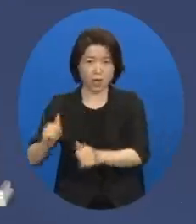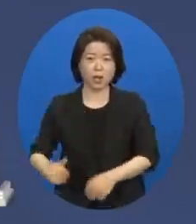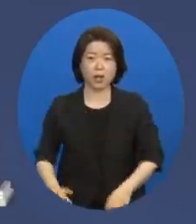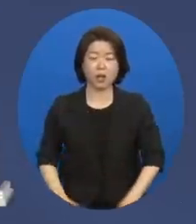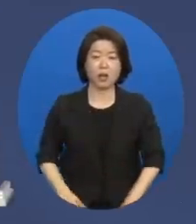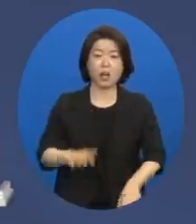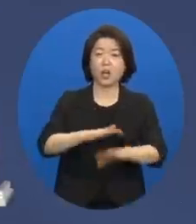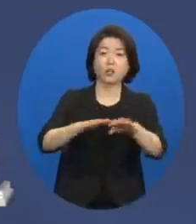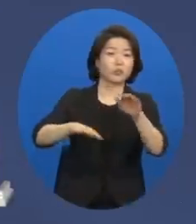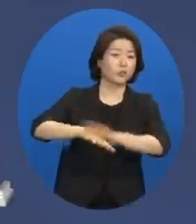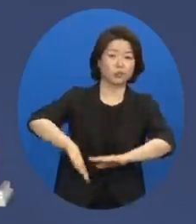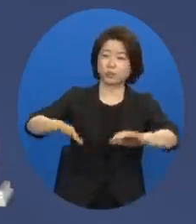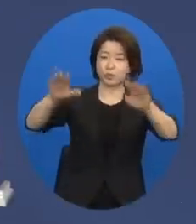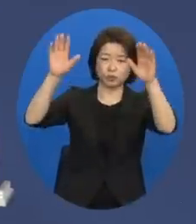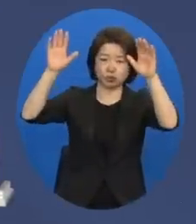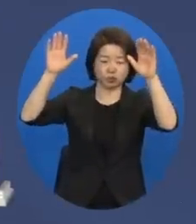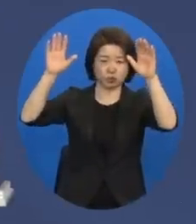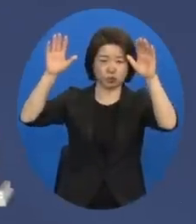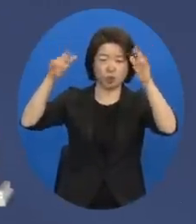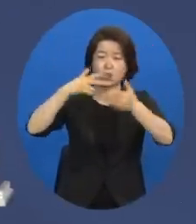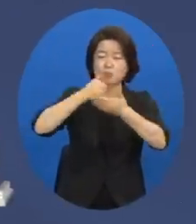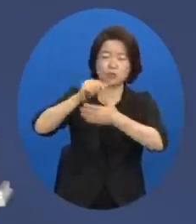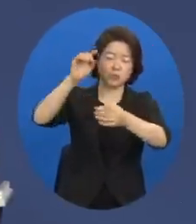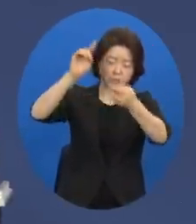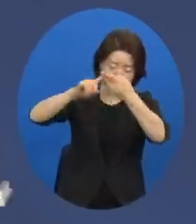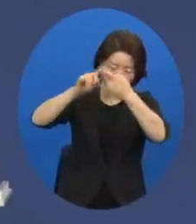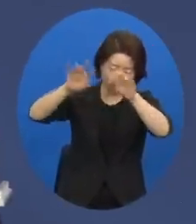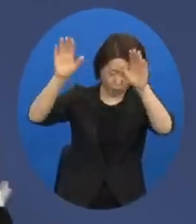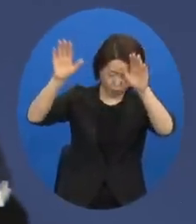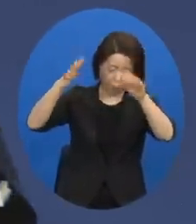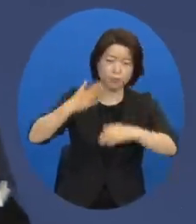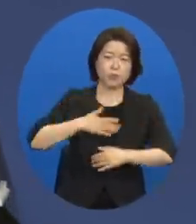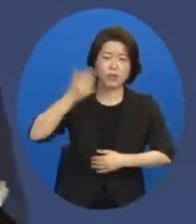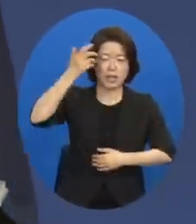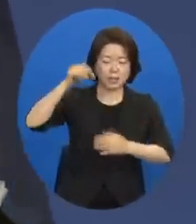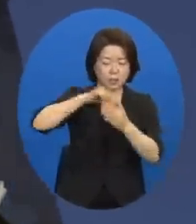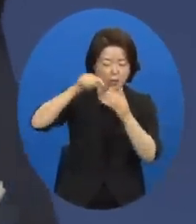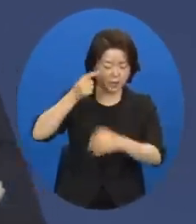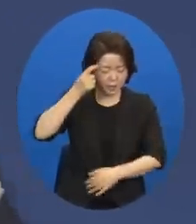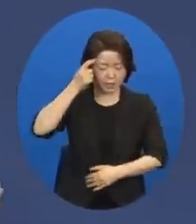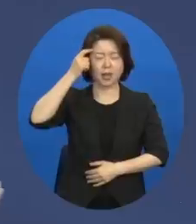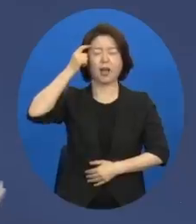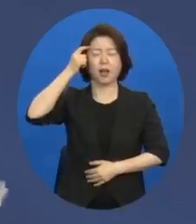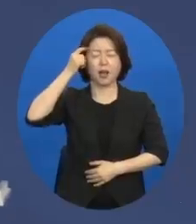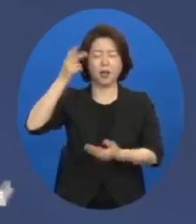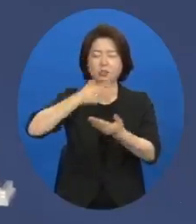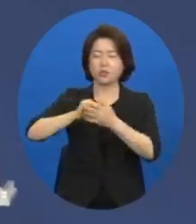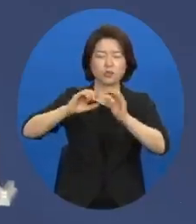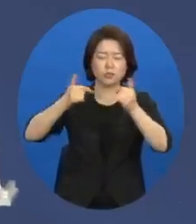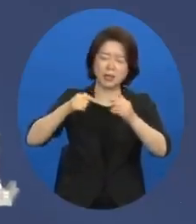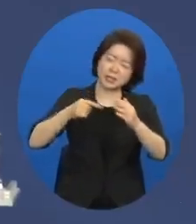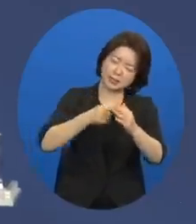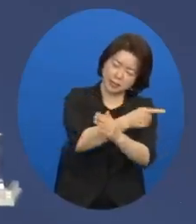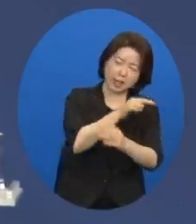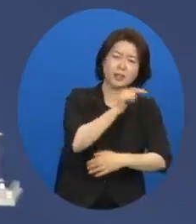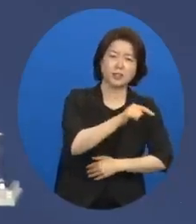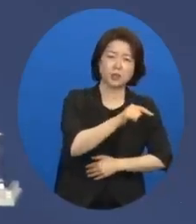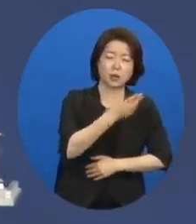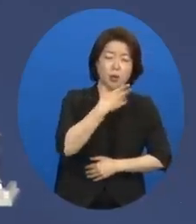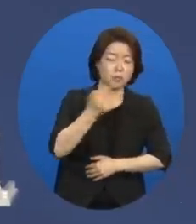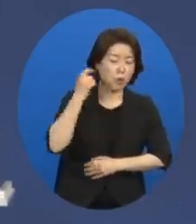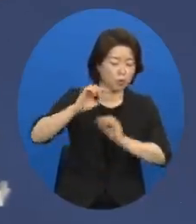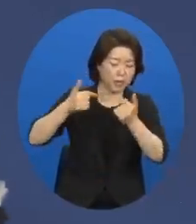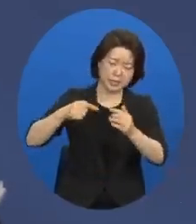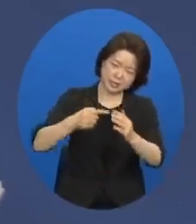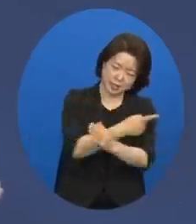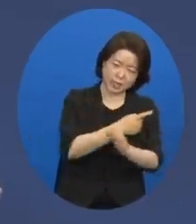두 손 주님 앞에 드신 채로 내 영혼 안에 깨달아지는 주님 내가 주님 아닌 다른 것들 복음 아닌 다른